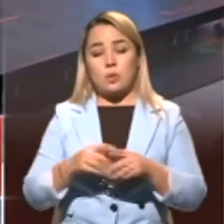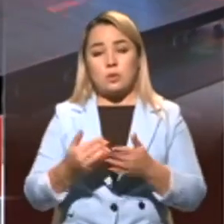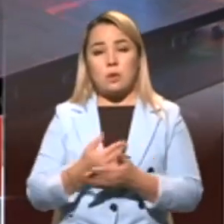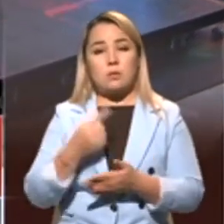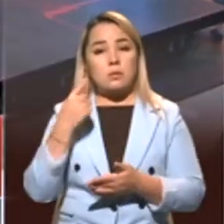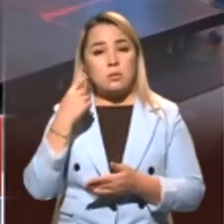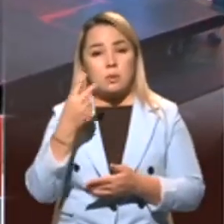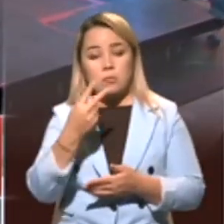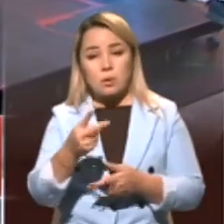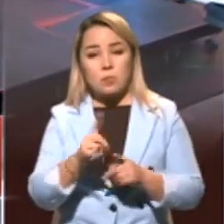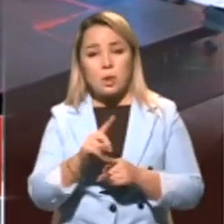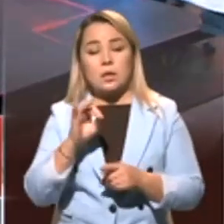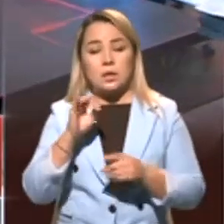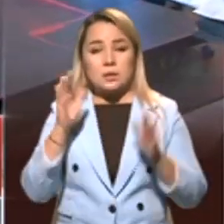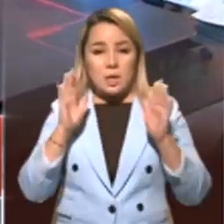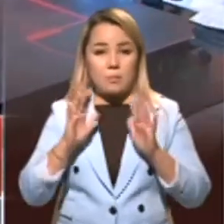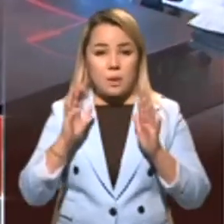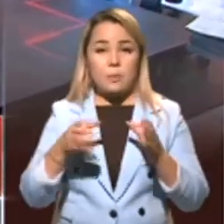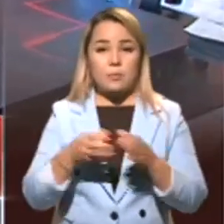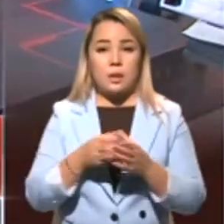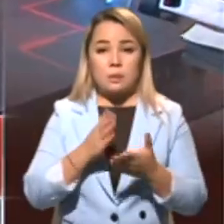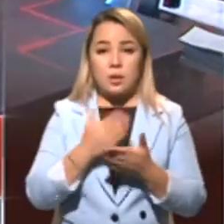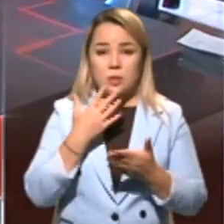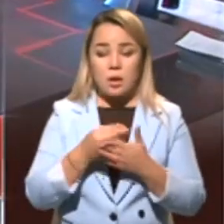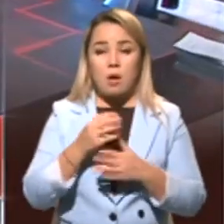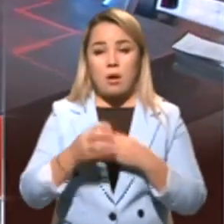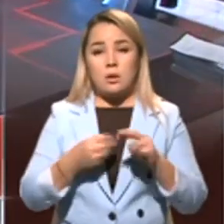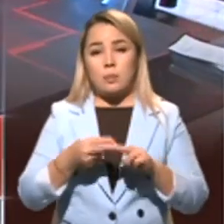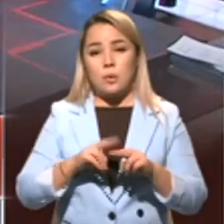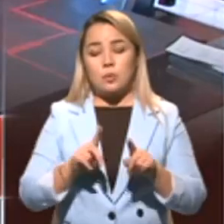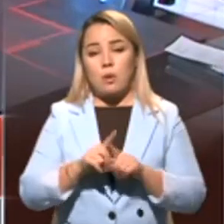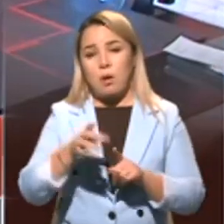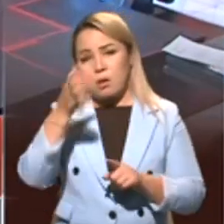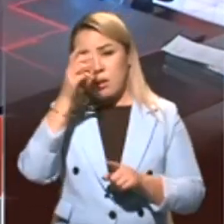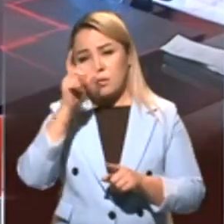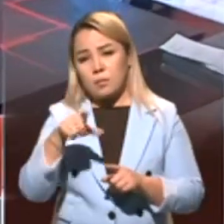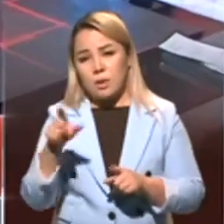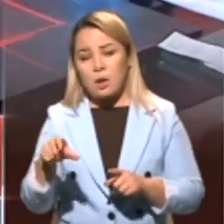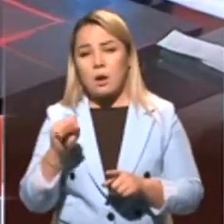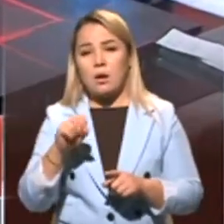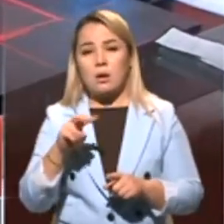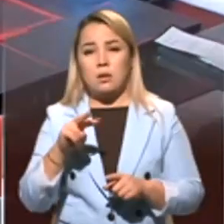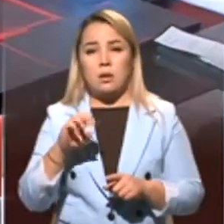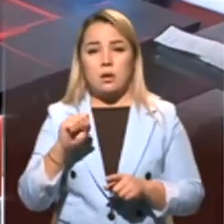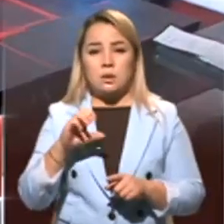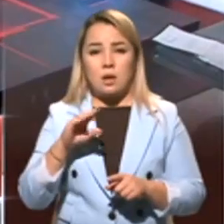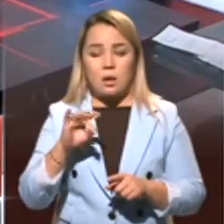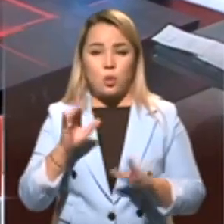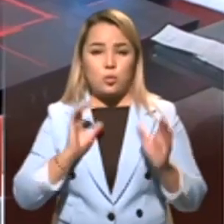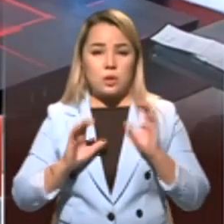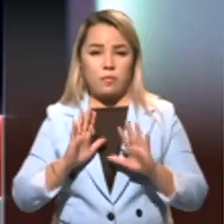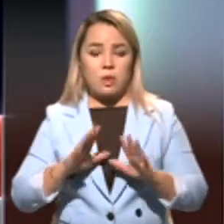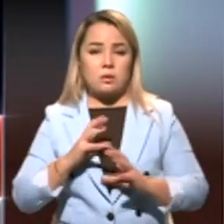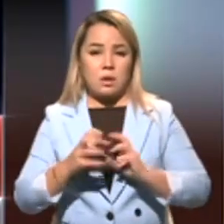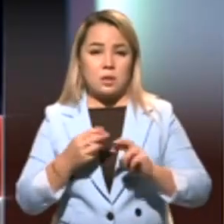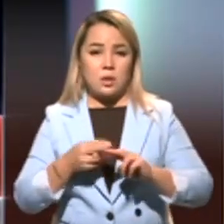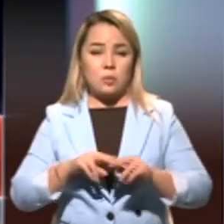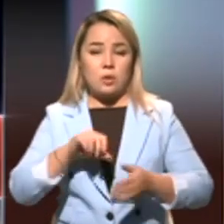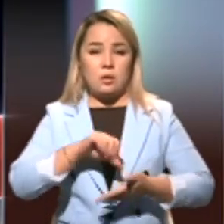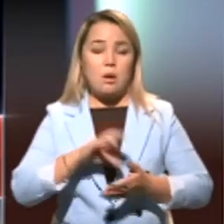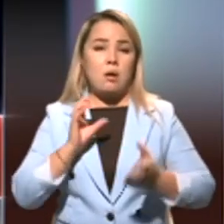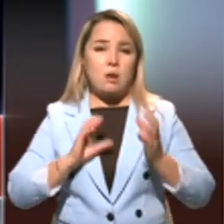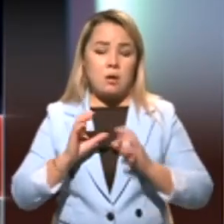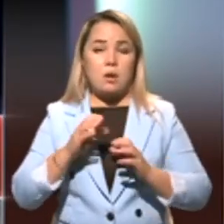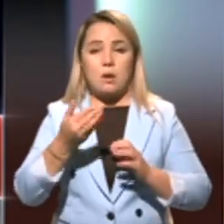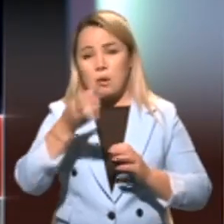естейміз, Ислам лигасы болсын, Ислам әлеміндегі ғалымдар, жаңа Аль-Асқар университеті бар ғой әлемдегі, сол